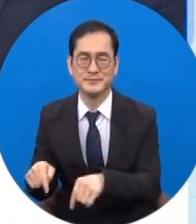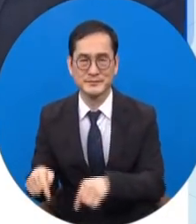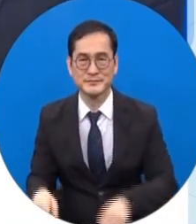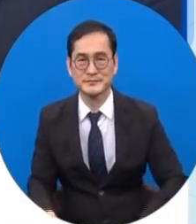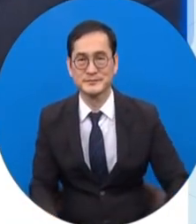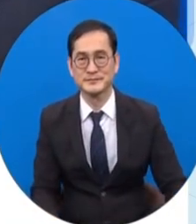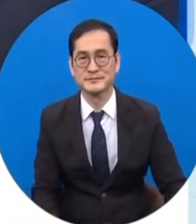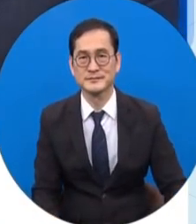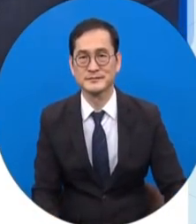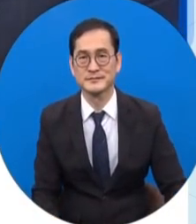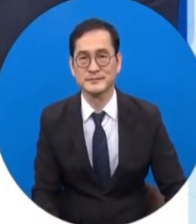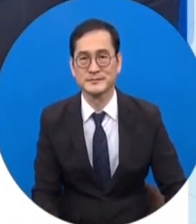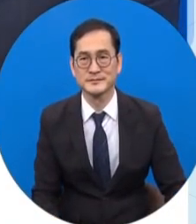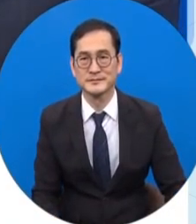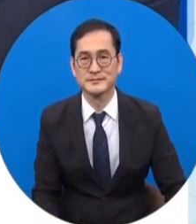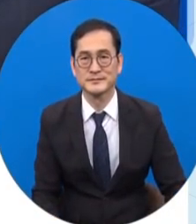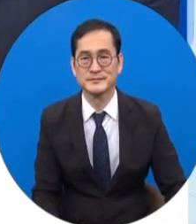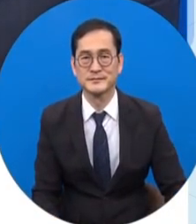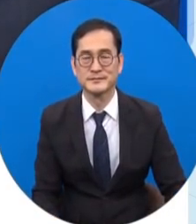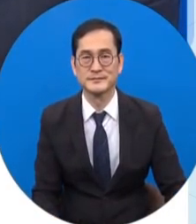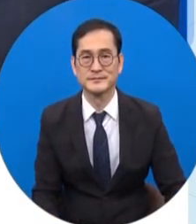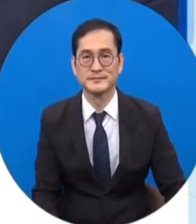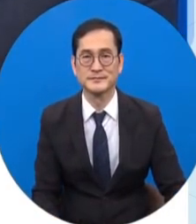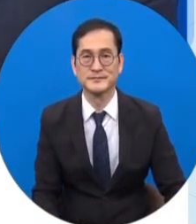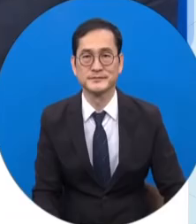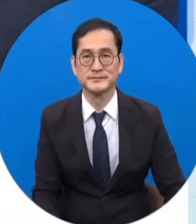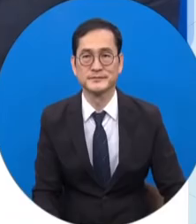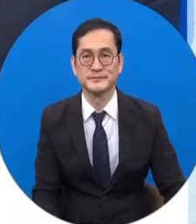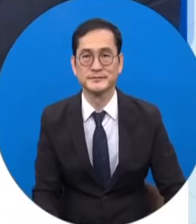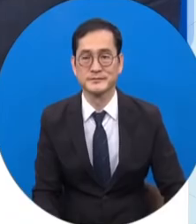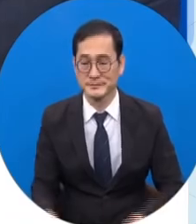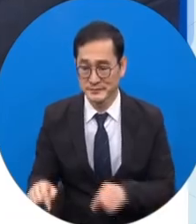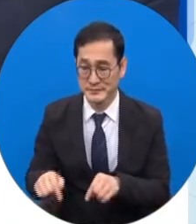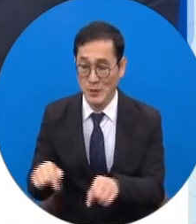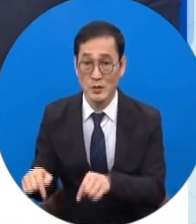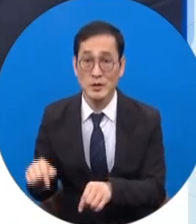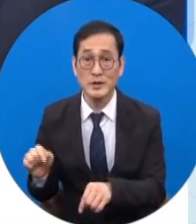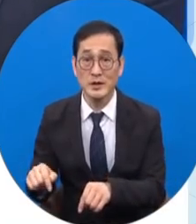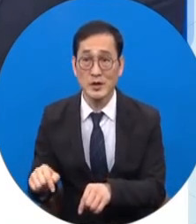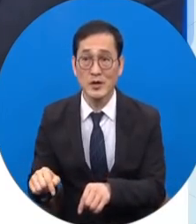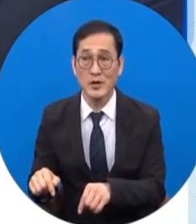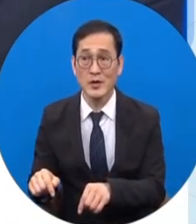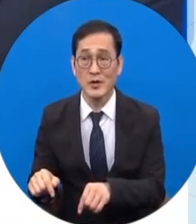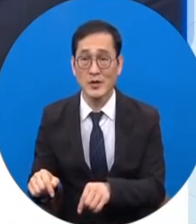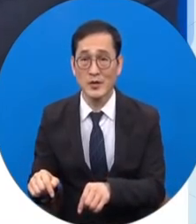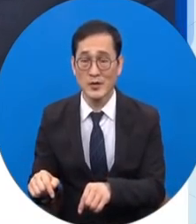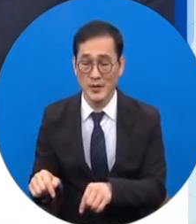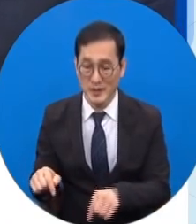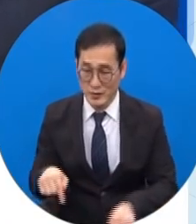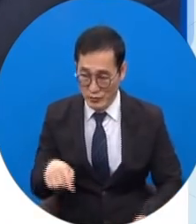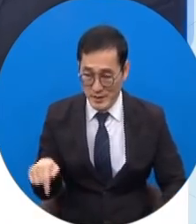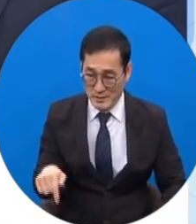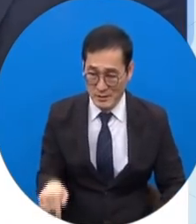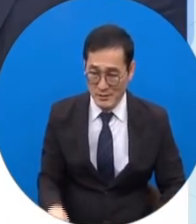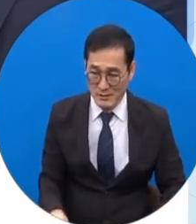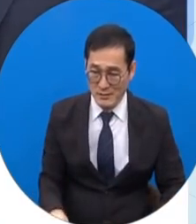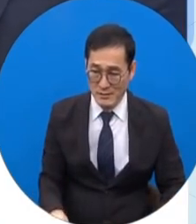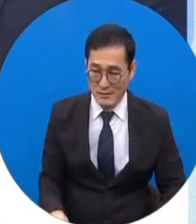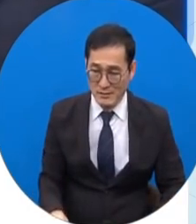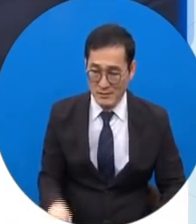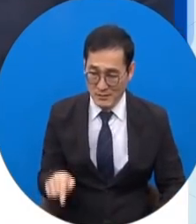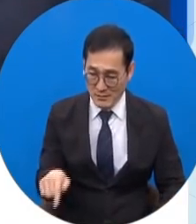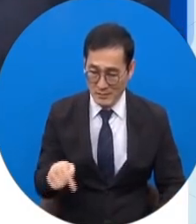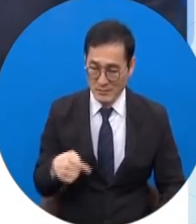그리고 이건 어쨌건 지금까지 뭉치로 관련 공방에 나오면 민주당의 중요한 게 나오면 밀당은 이게 맞다 국민의 밀려나고